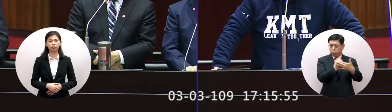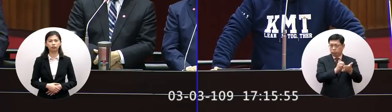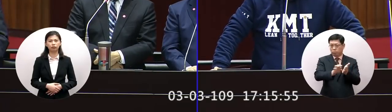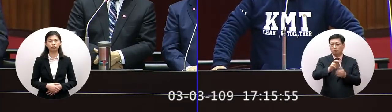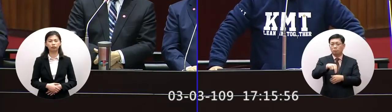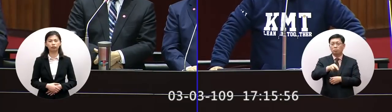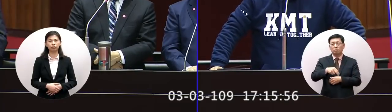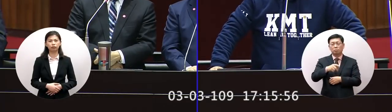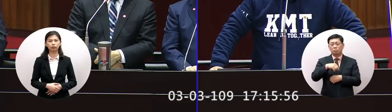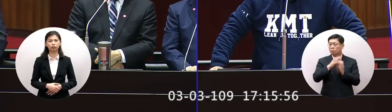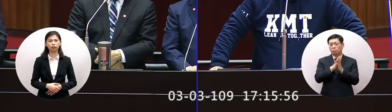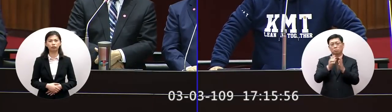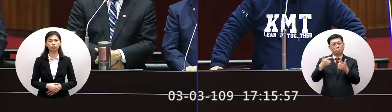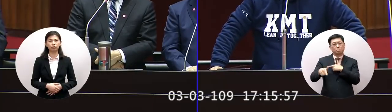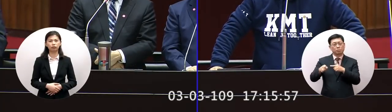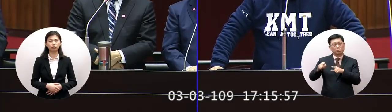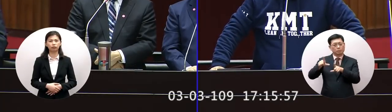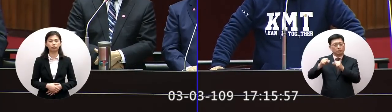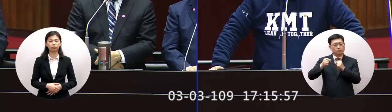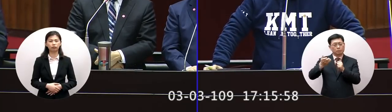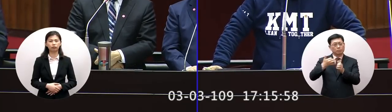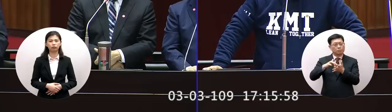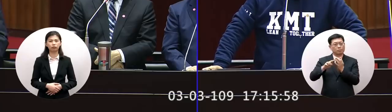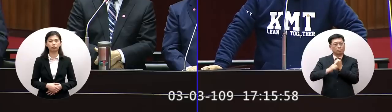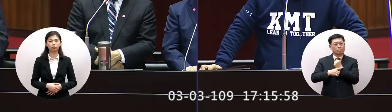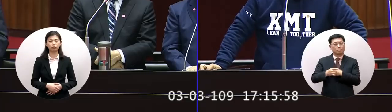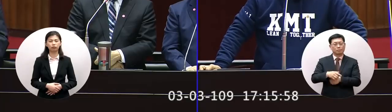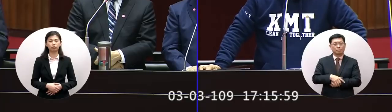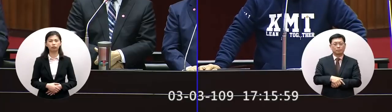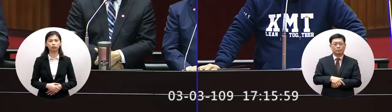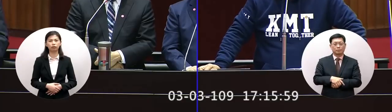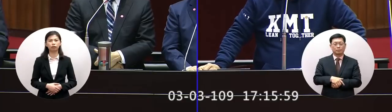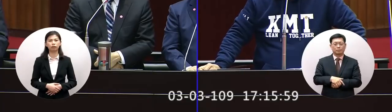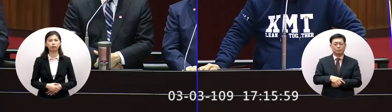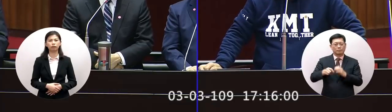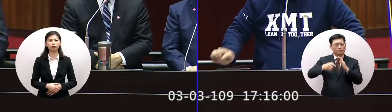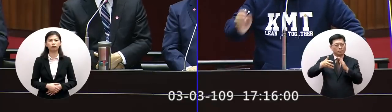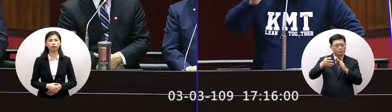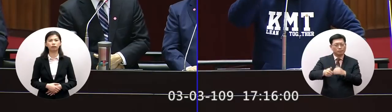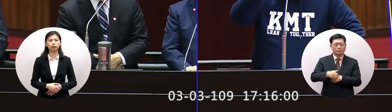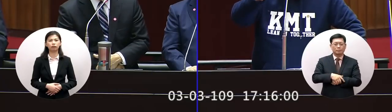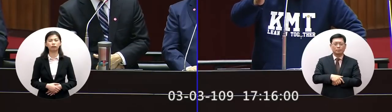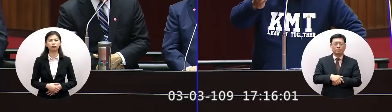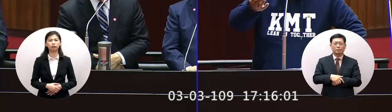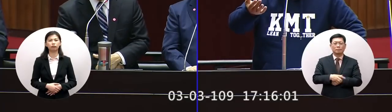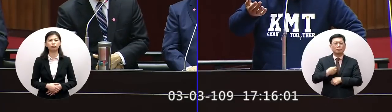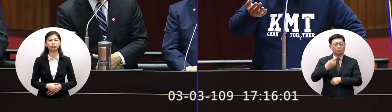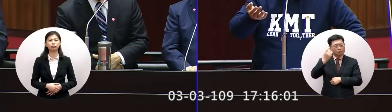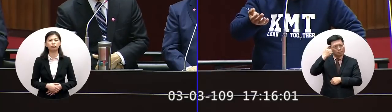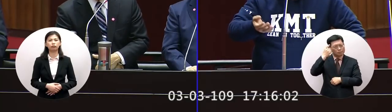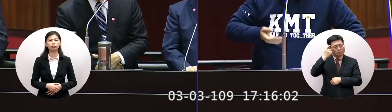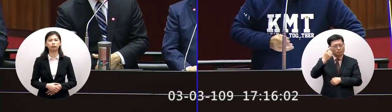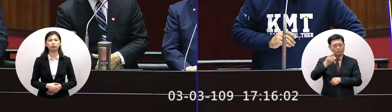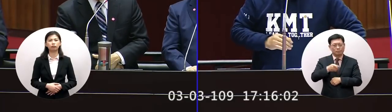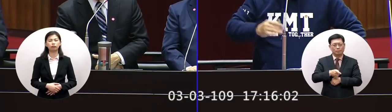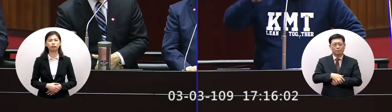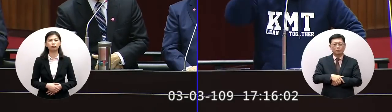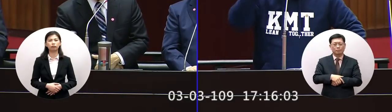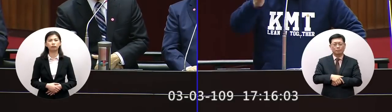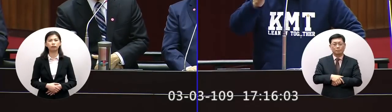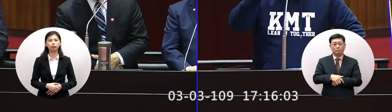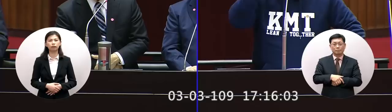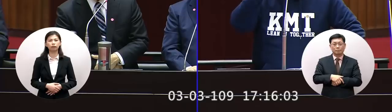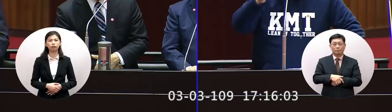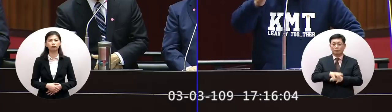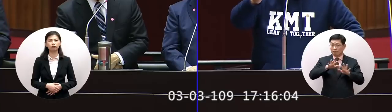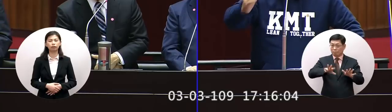下，都排除了嘛。 院长， 院长，我感觉讲吼，你